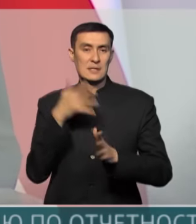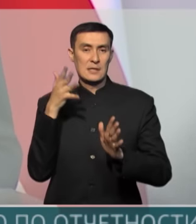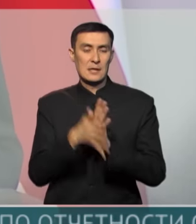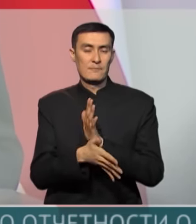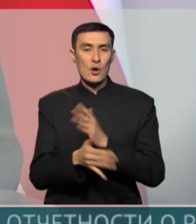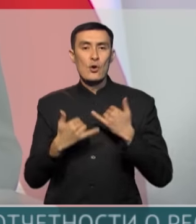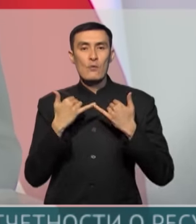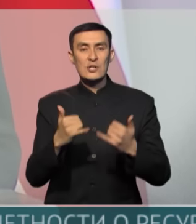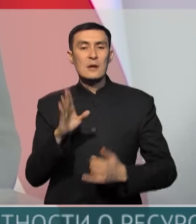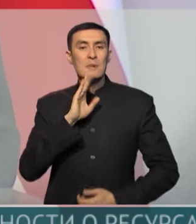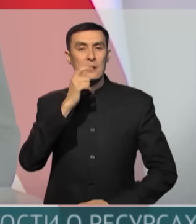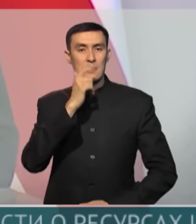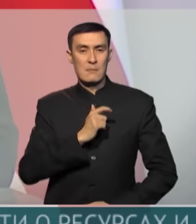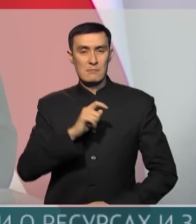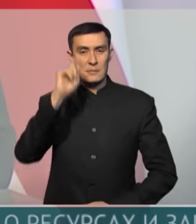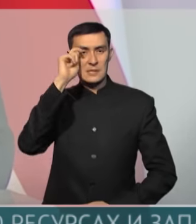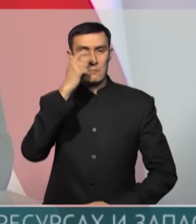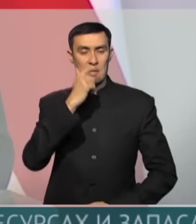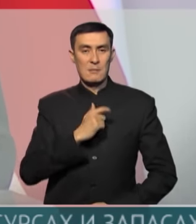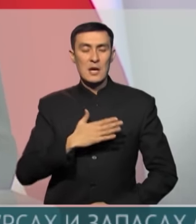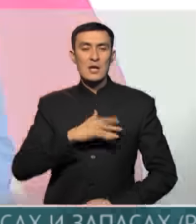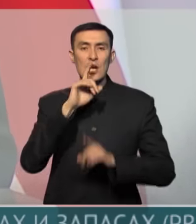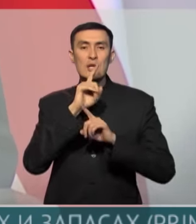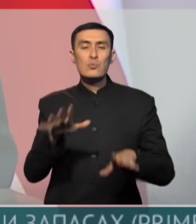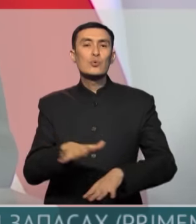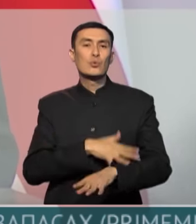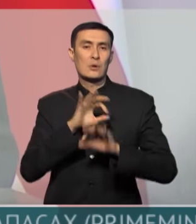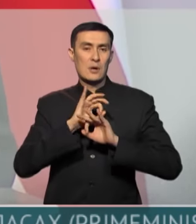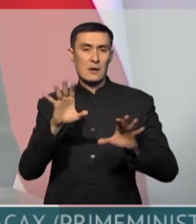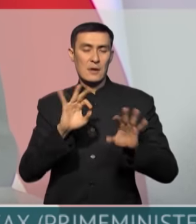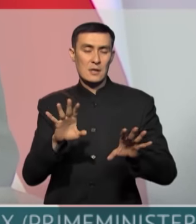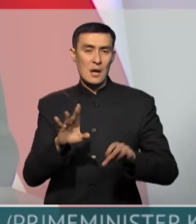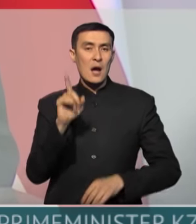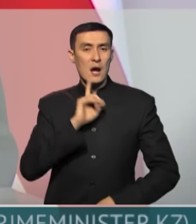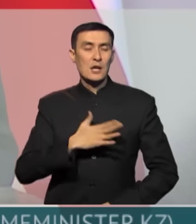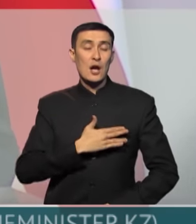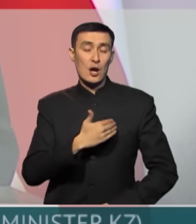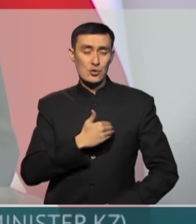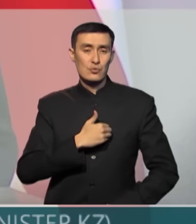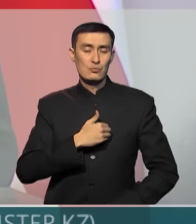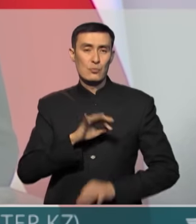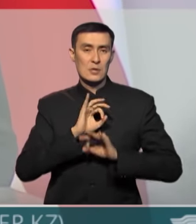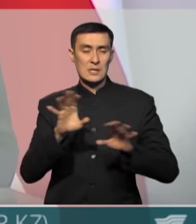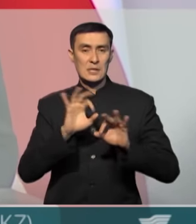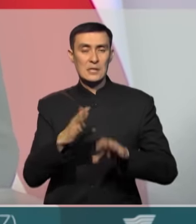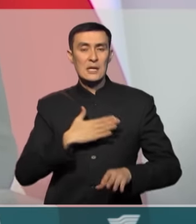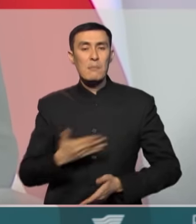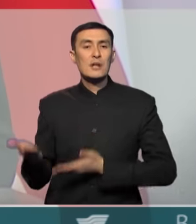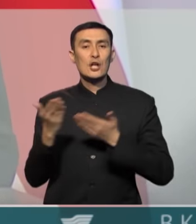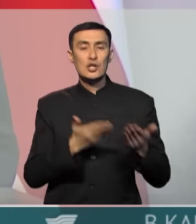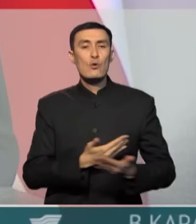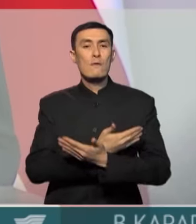Уважаемые дамы и господа, я не буду долго говорить, хотя хочется сегодня поговорить. Я приглашаю